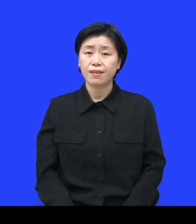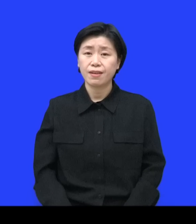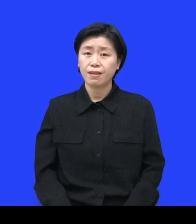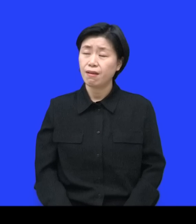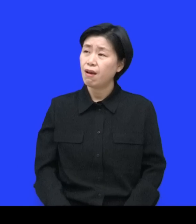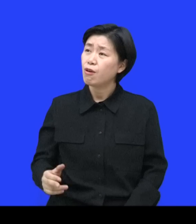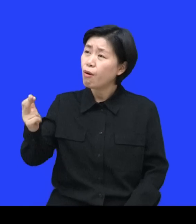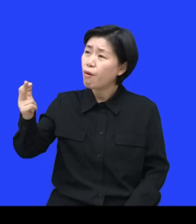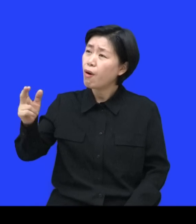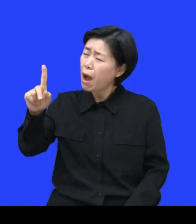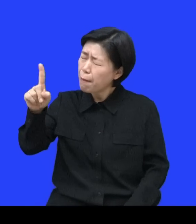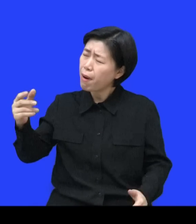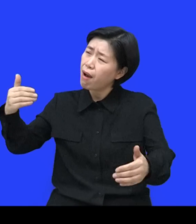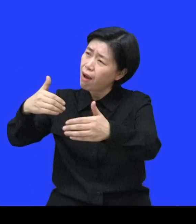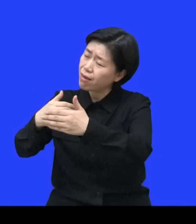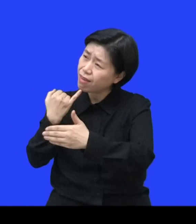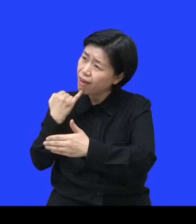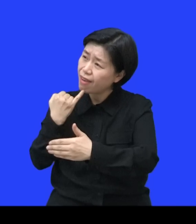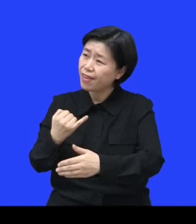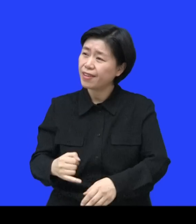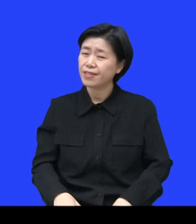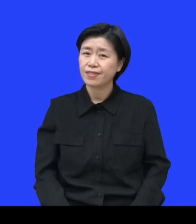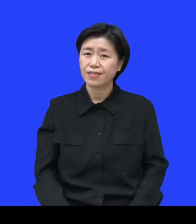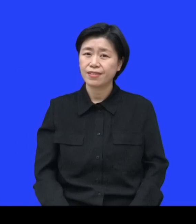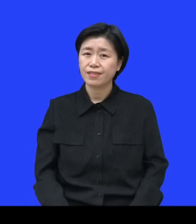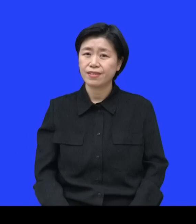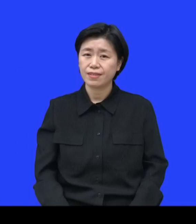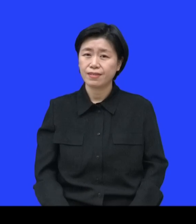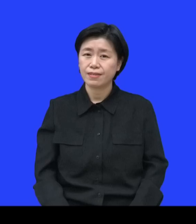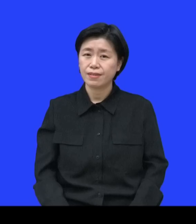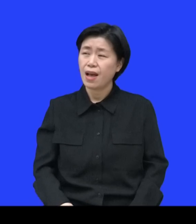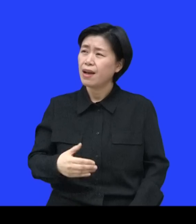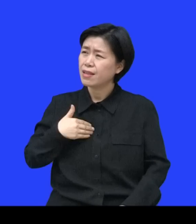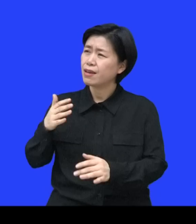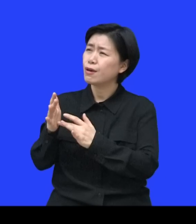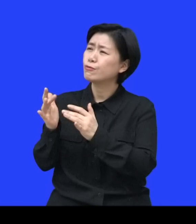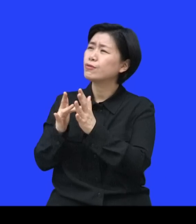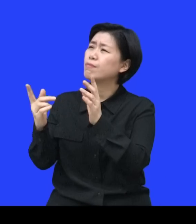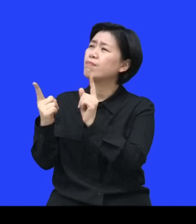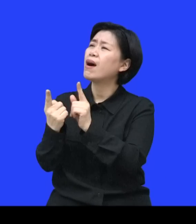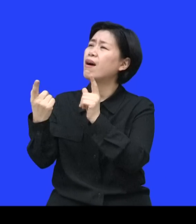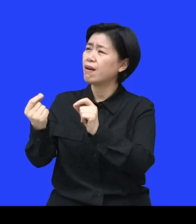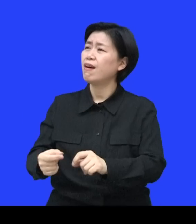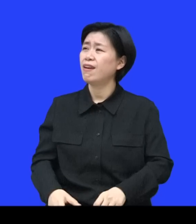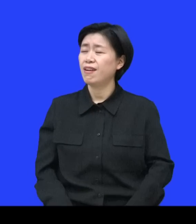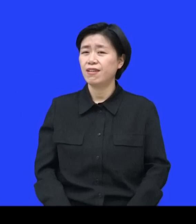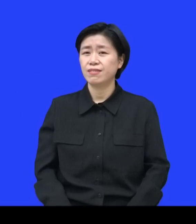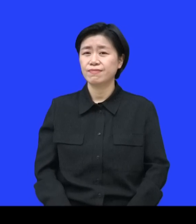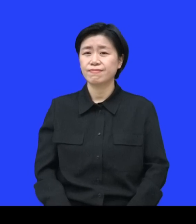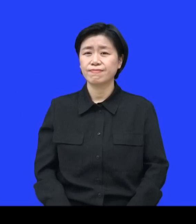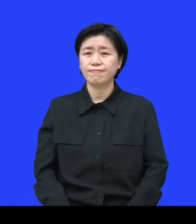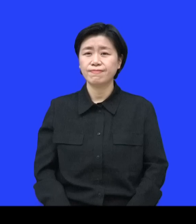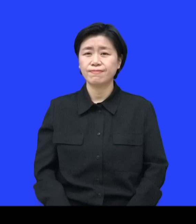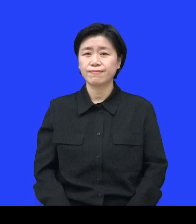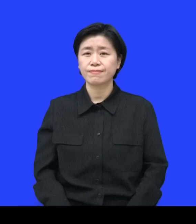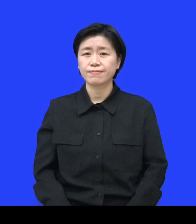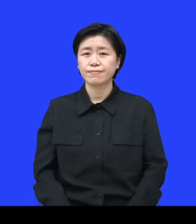형 한 번만 알아봐도 될까 그러고 내가 그분 만난 것 같다고. 그럼 저를